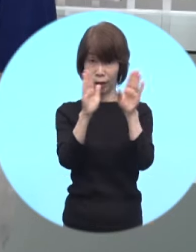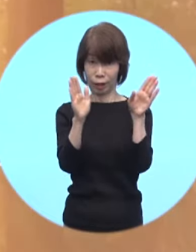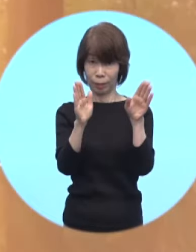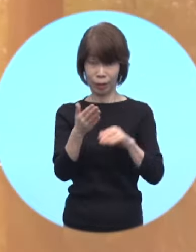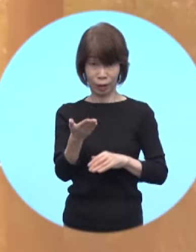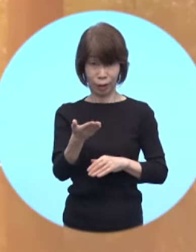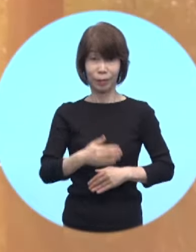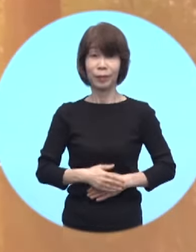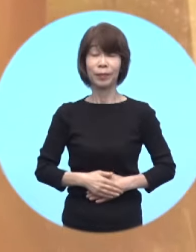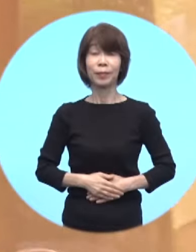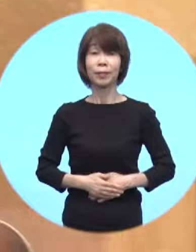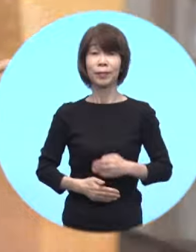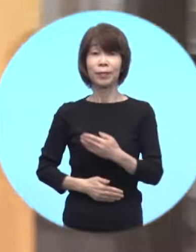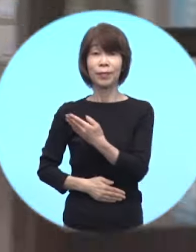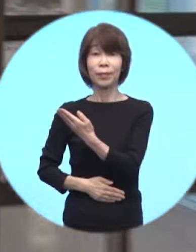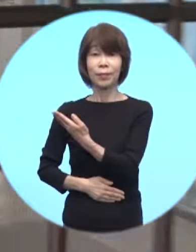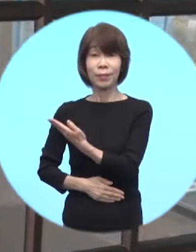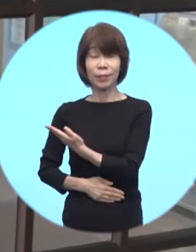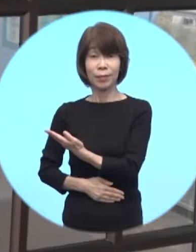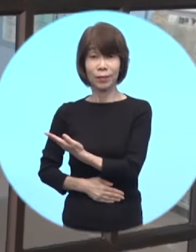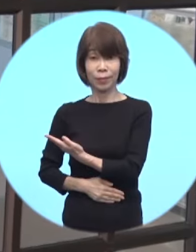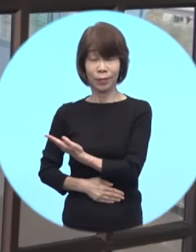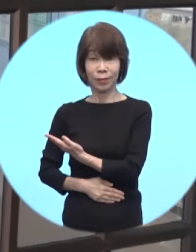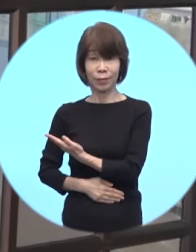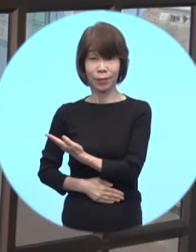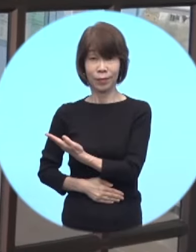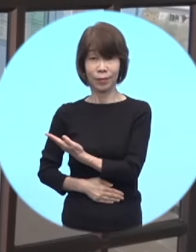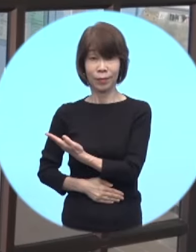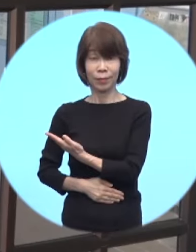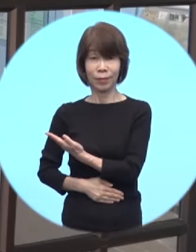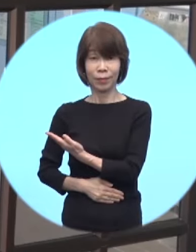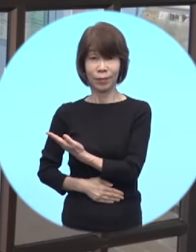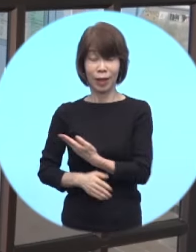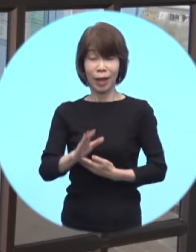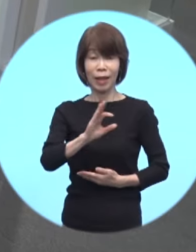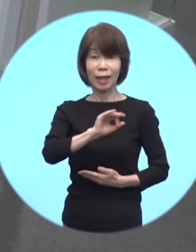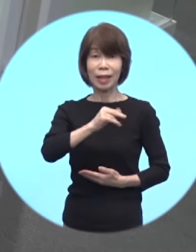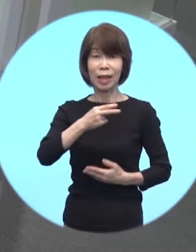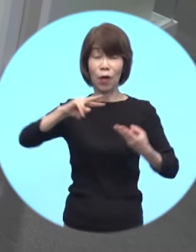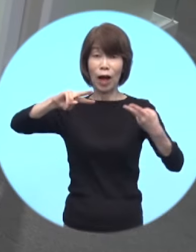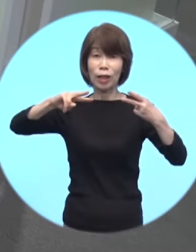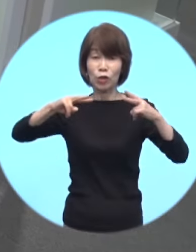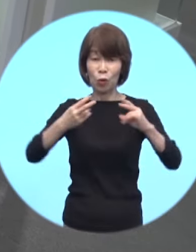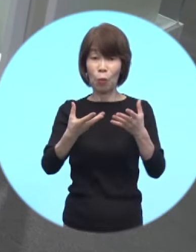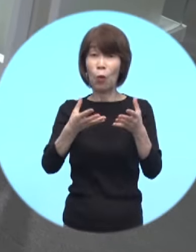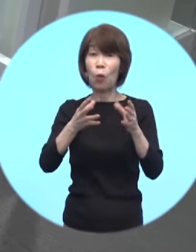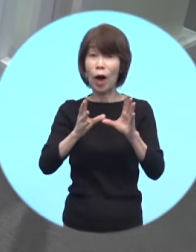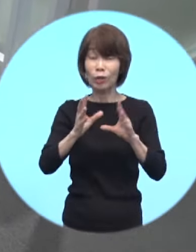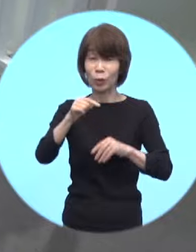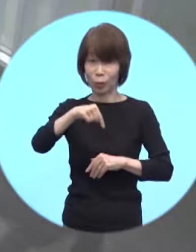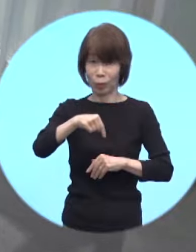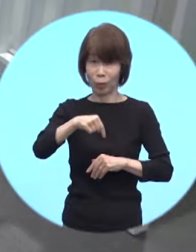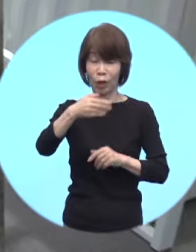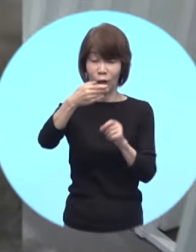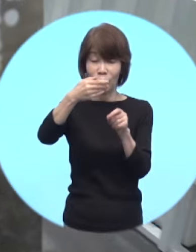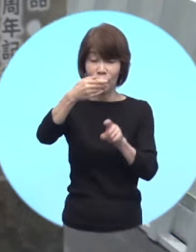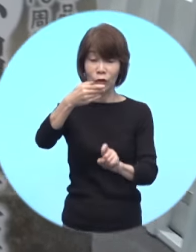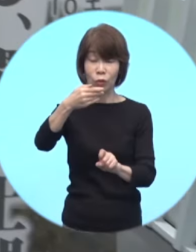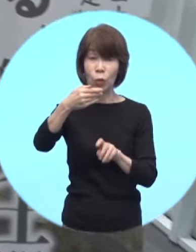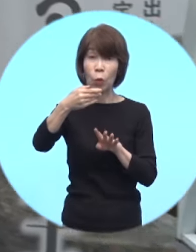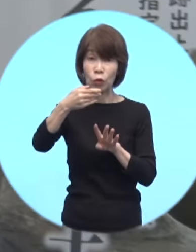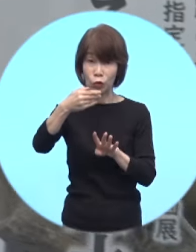い、埋蔵文化財センターの中にあります金沢縄文ワールドという展示室で、実は9月の14日から